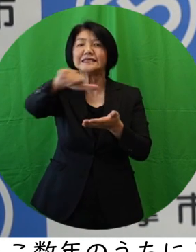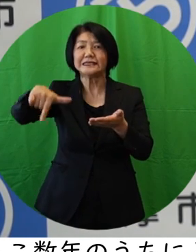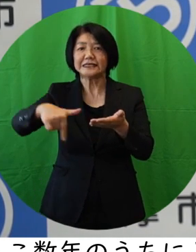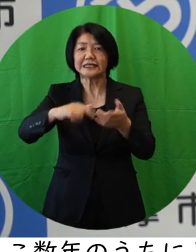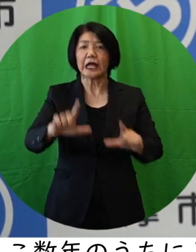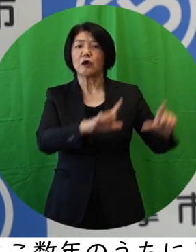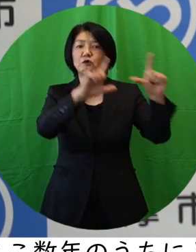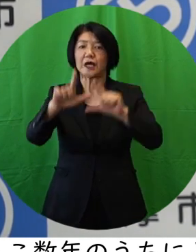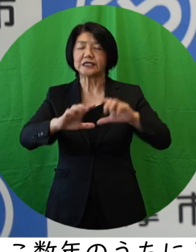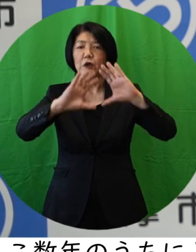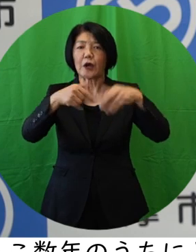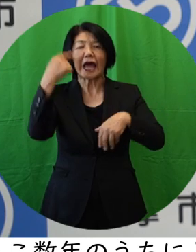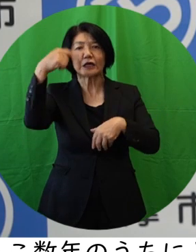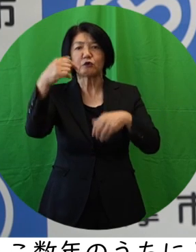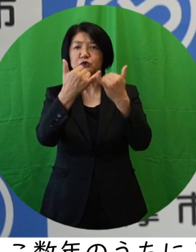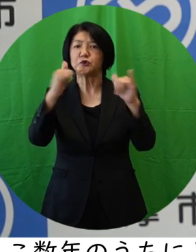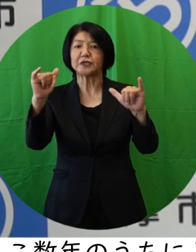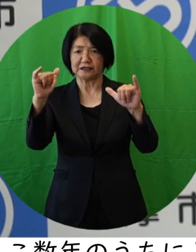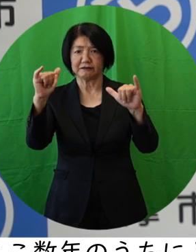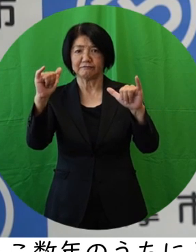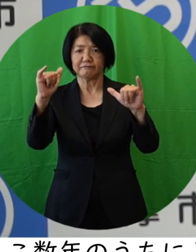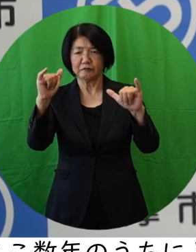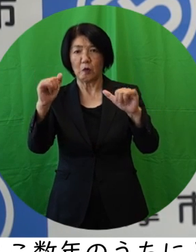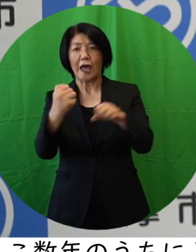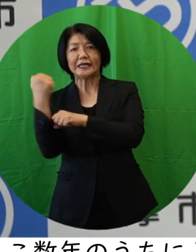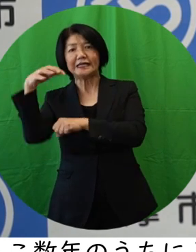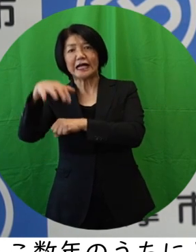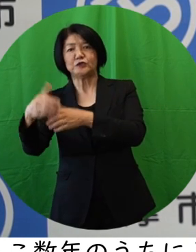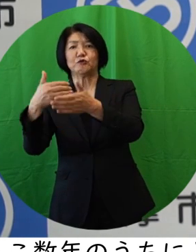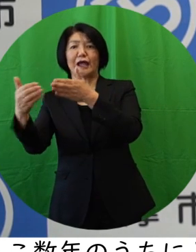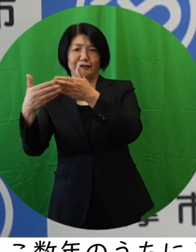体験避難所体験なども行われまし